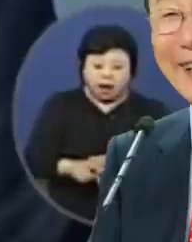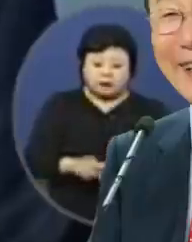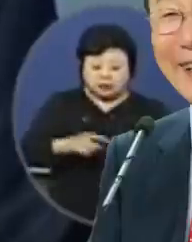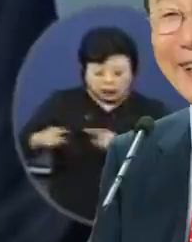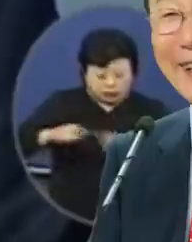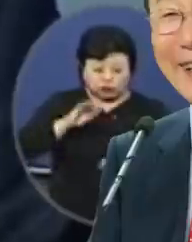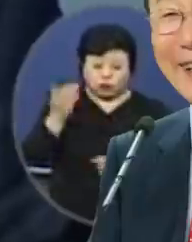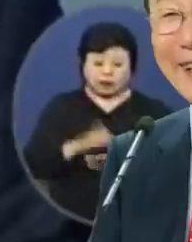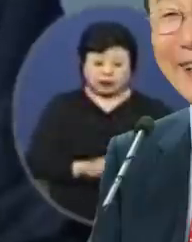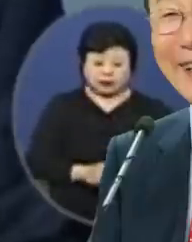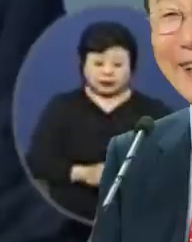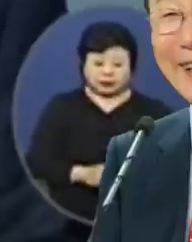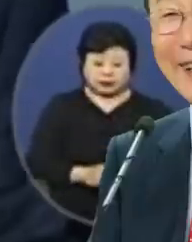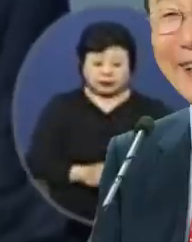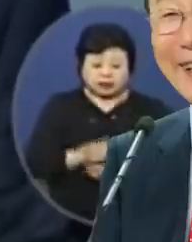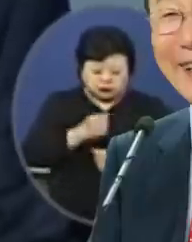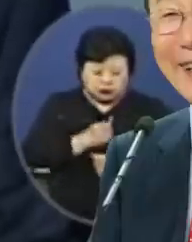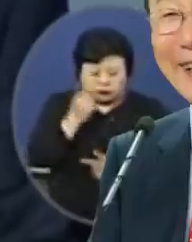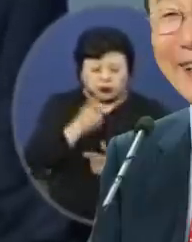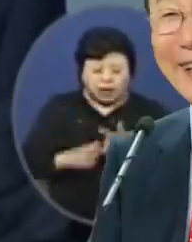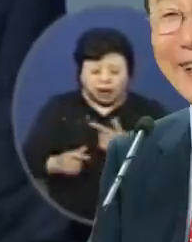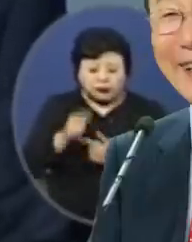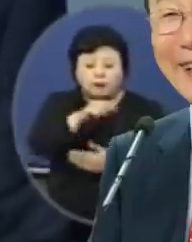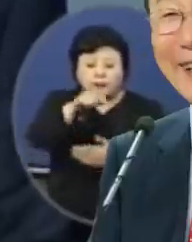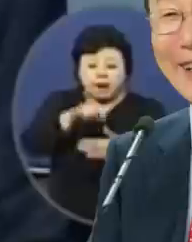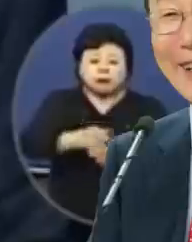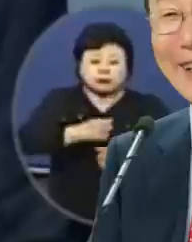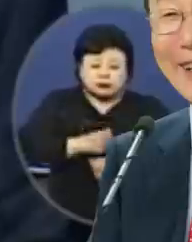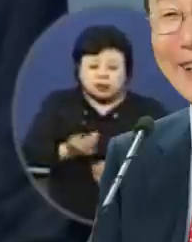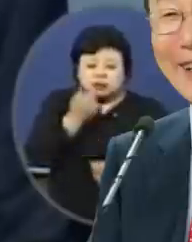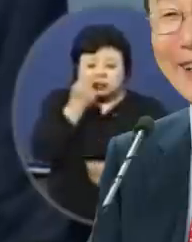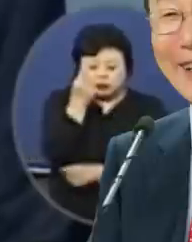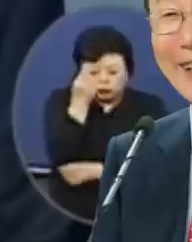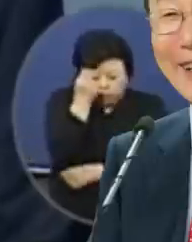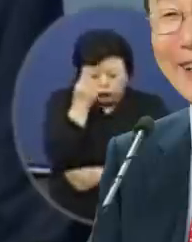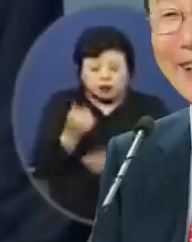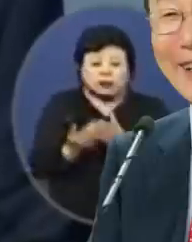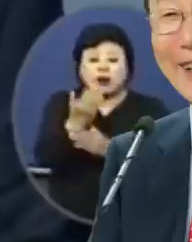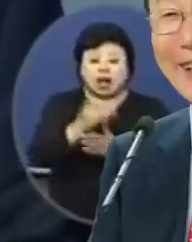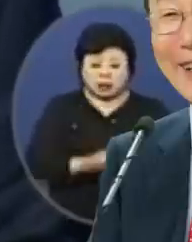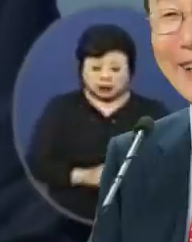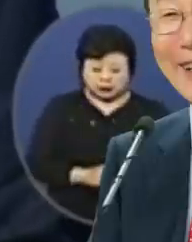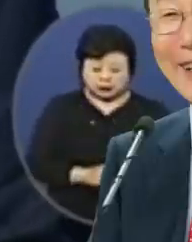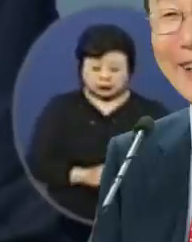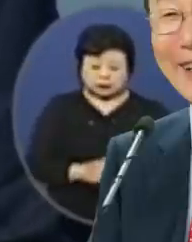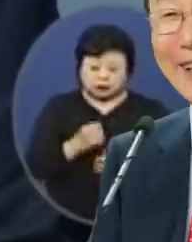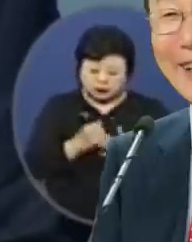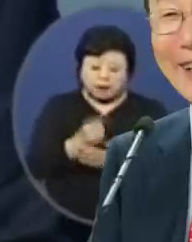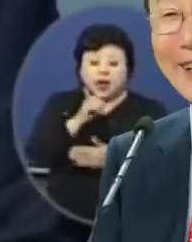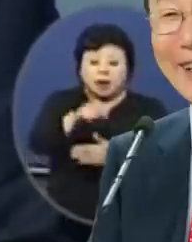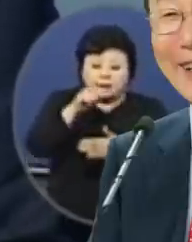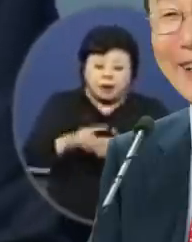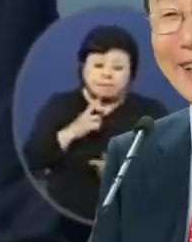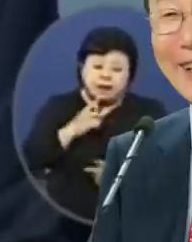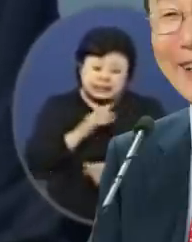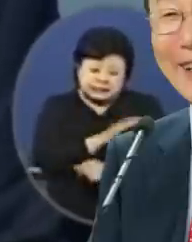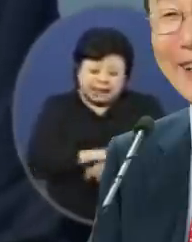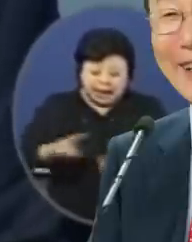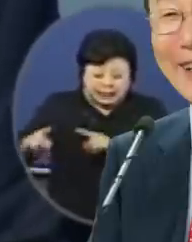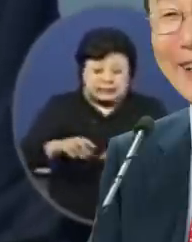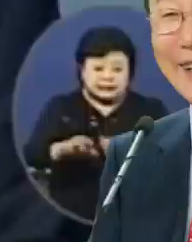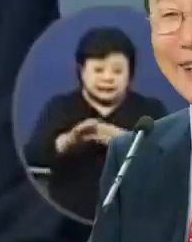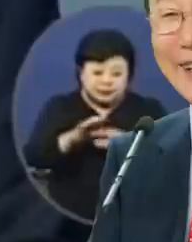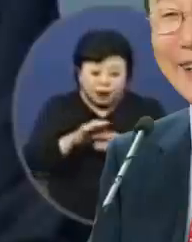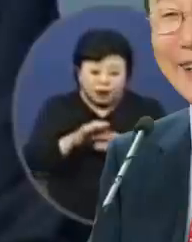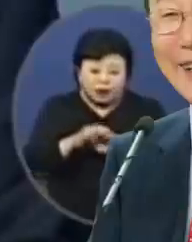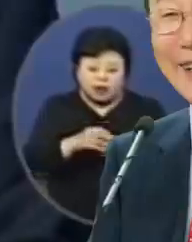다스리는 것입니다. 지킬 만한 것보다 내 마음을 지켜라. 생명이 그러니 그에서 나느니라. 그러므로 내 마음만 잘 내가 다스리고